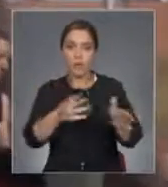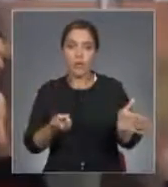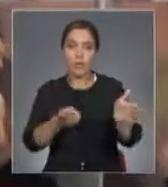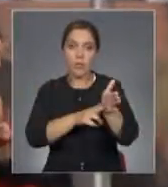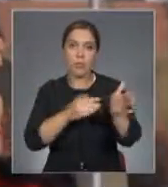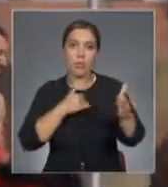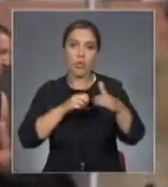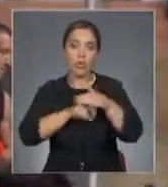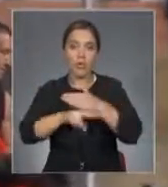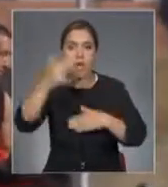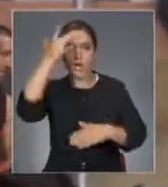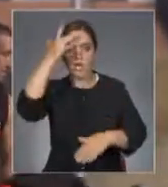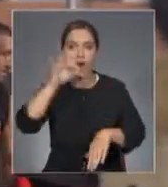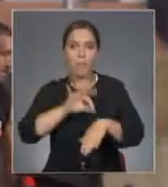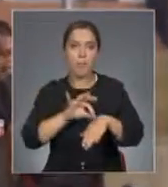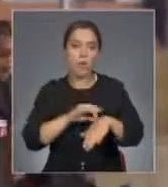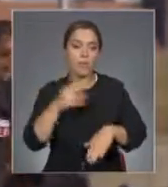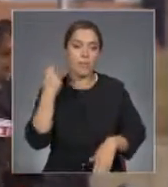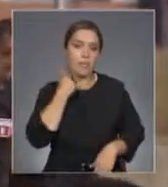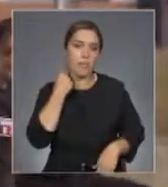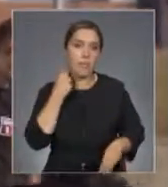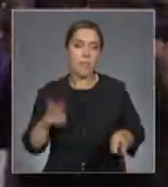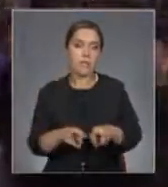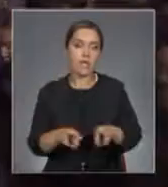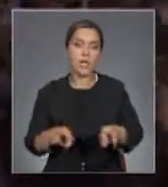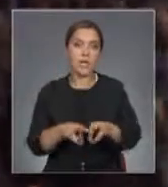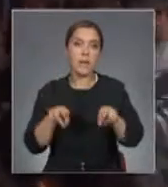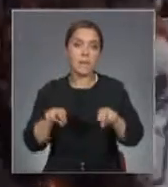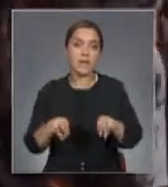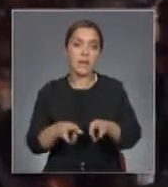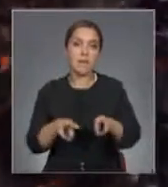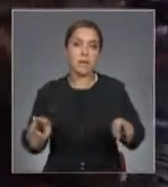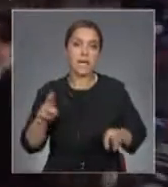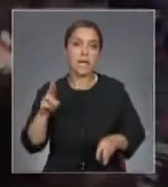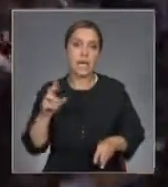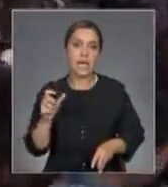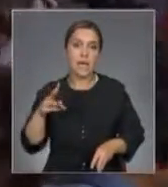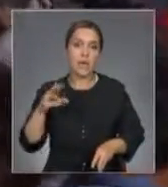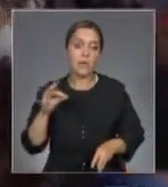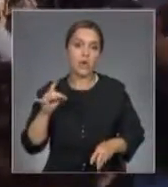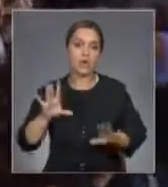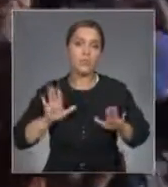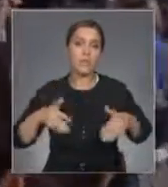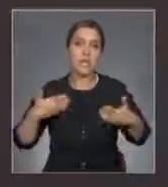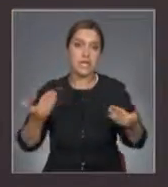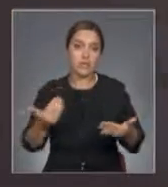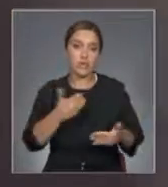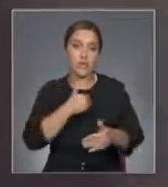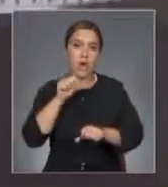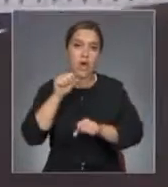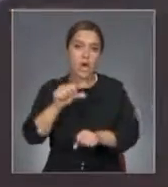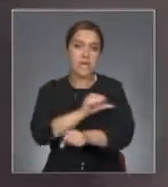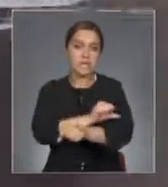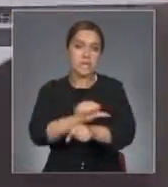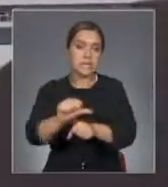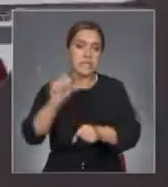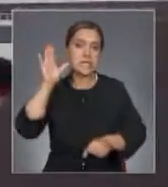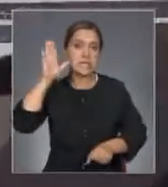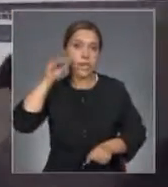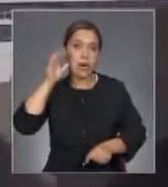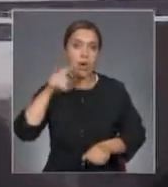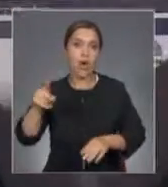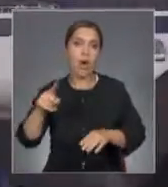стал головной болью для британского правительства. Премьер-министр Дэвид Кэмерон предложил охранять границу с собаками. А